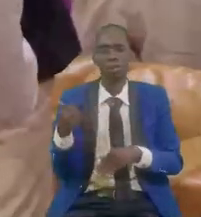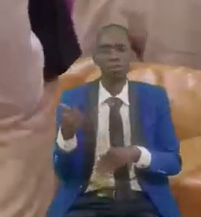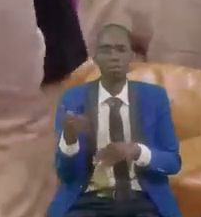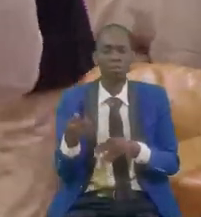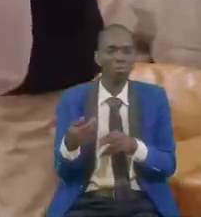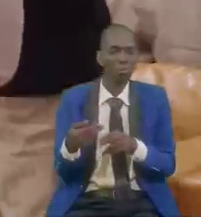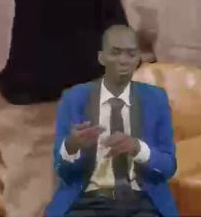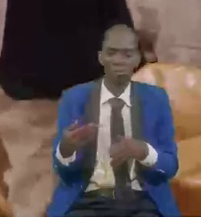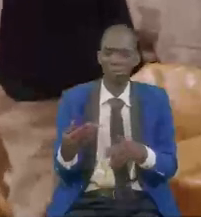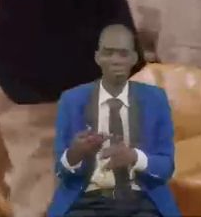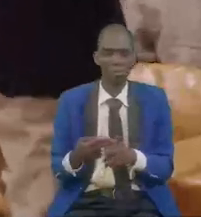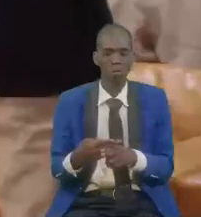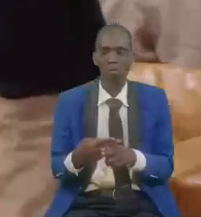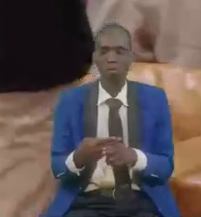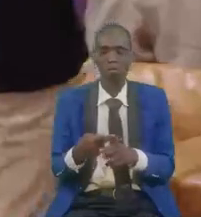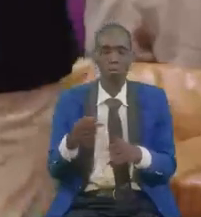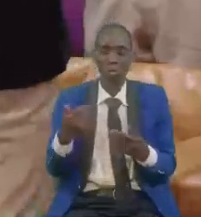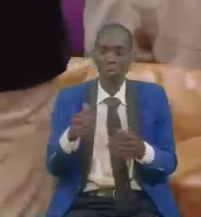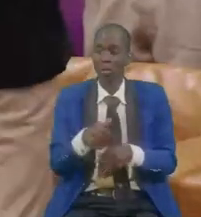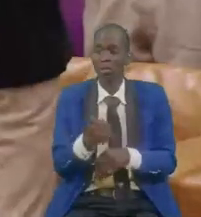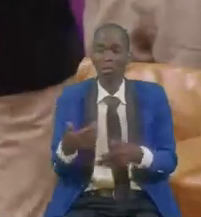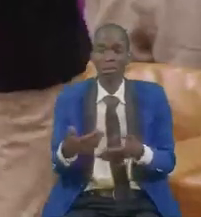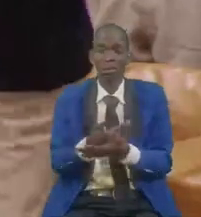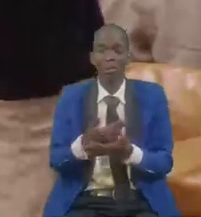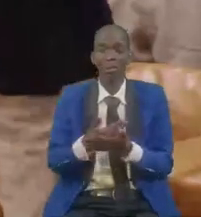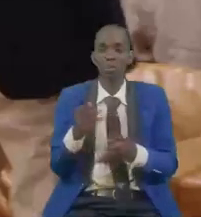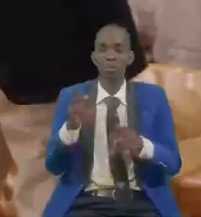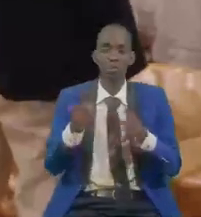de tout contemporain.